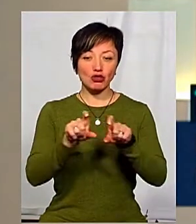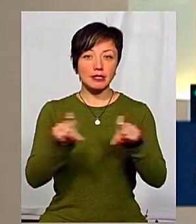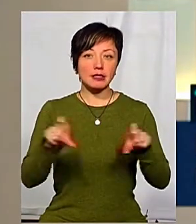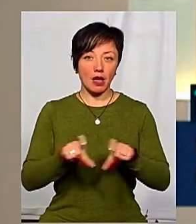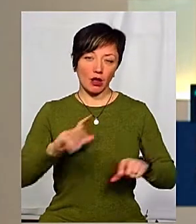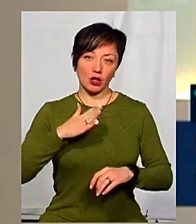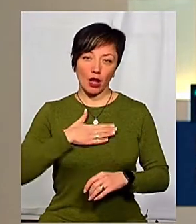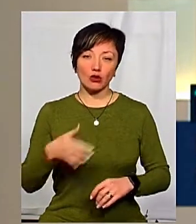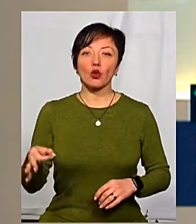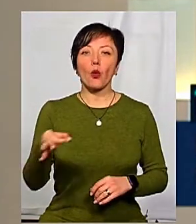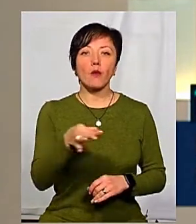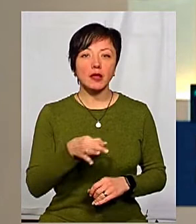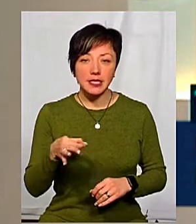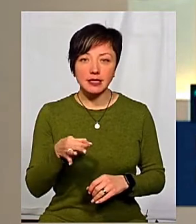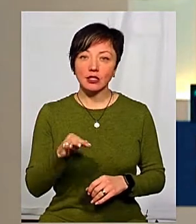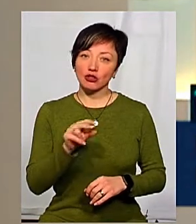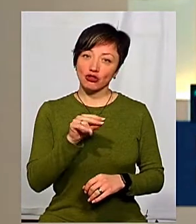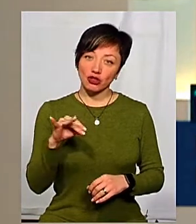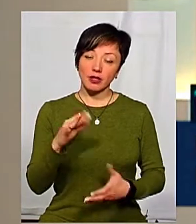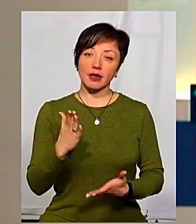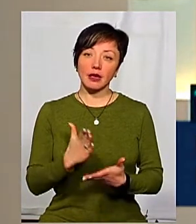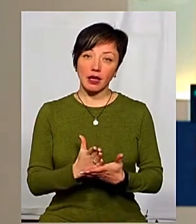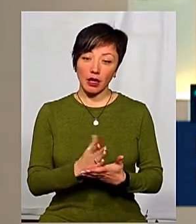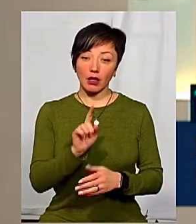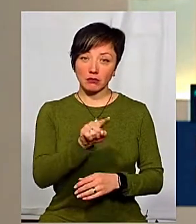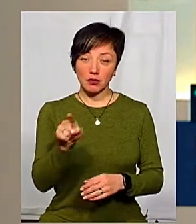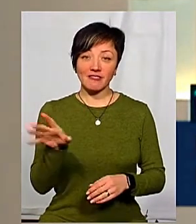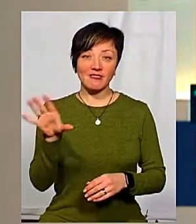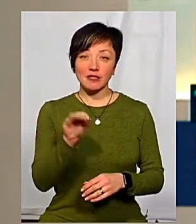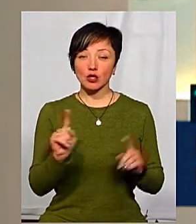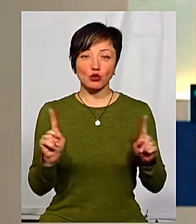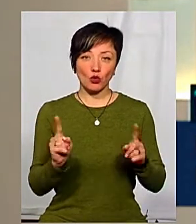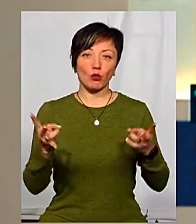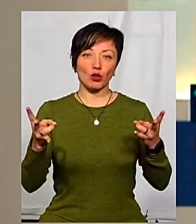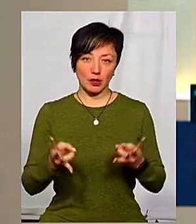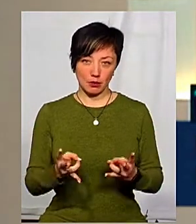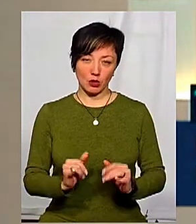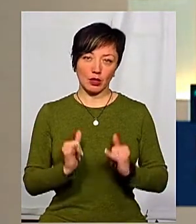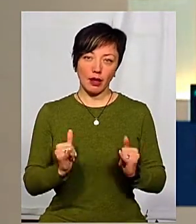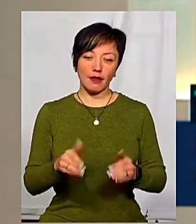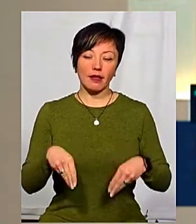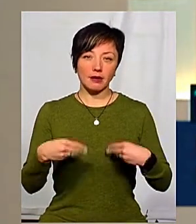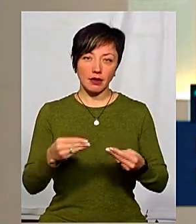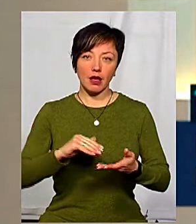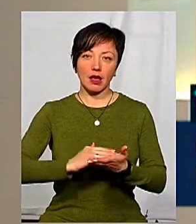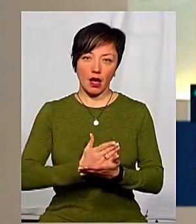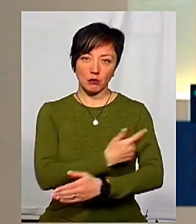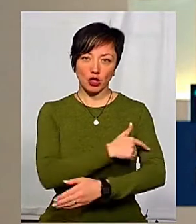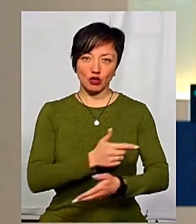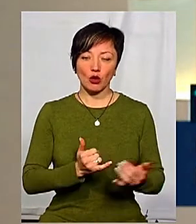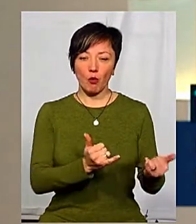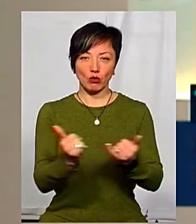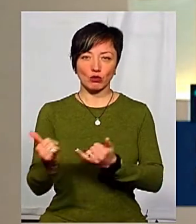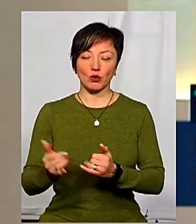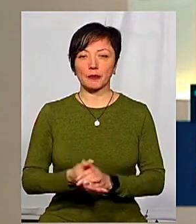заклади нашої області? Та чи є у них все те, що потрібно для надання якісних